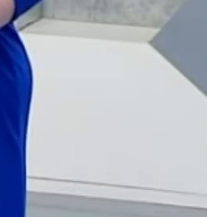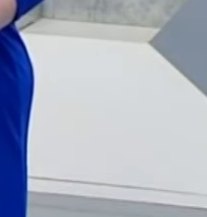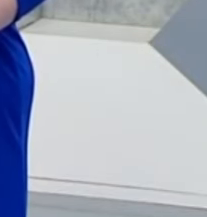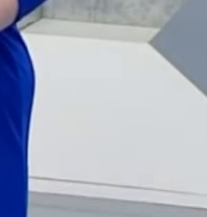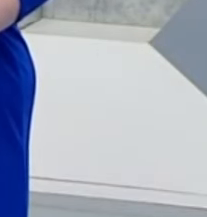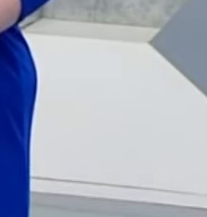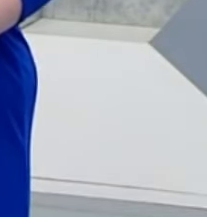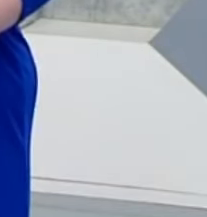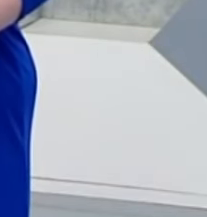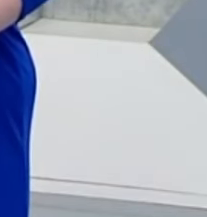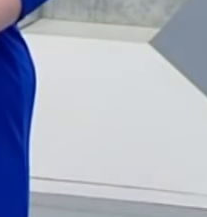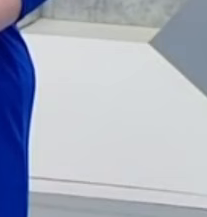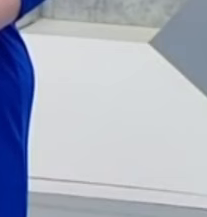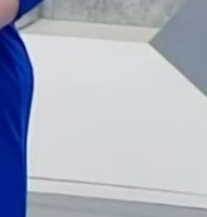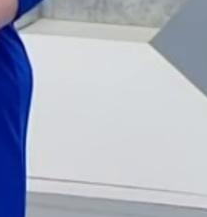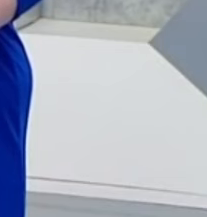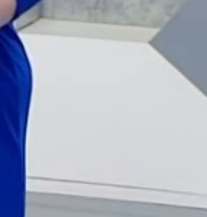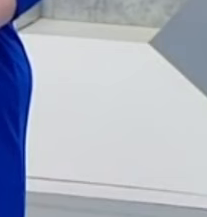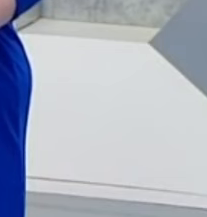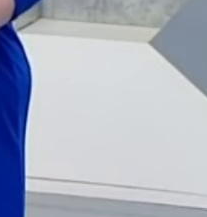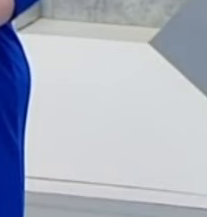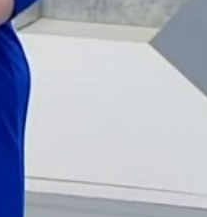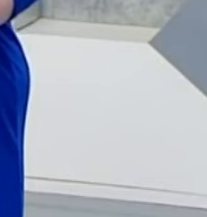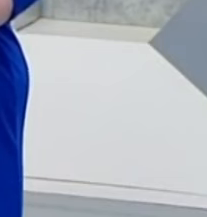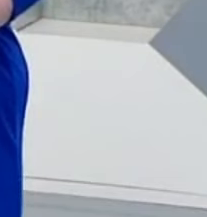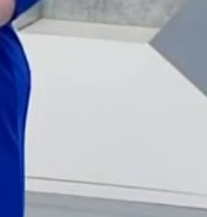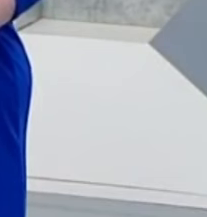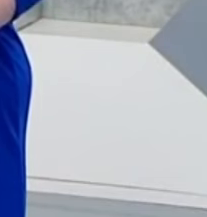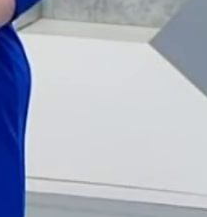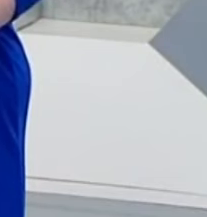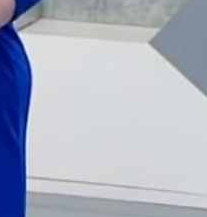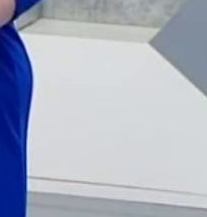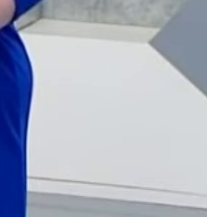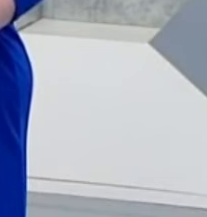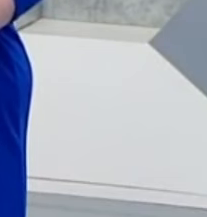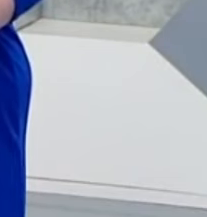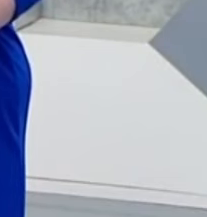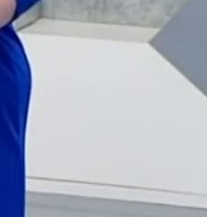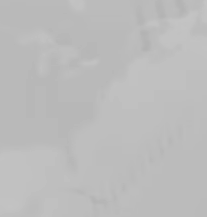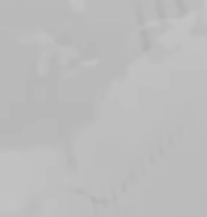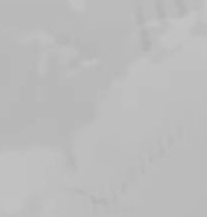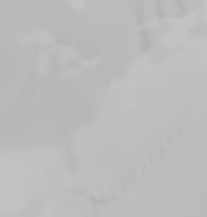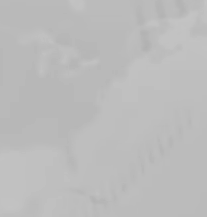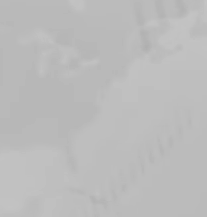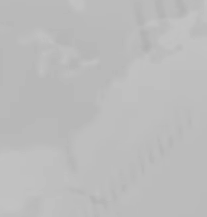GMA Pinoy TV at sa www.gmanews.tv.